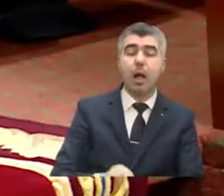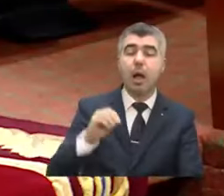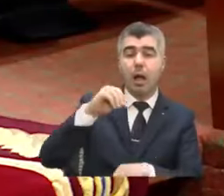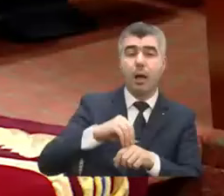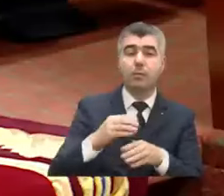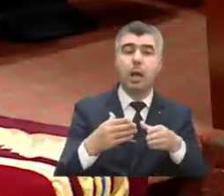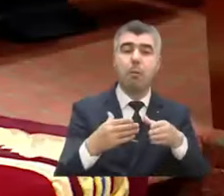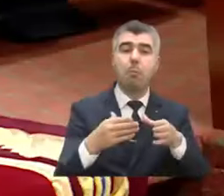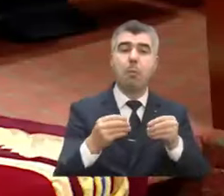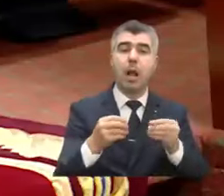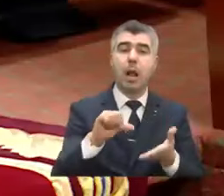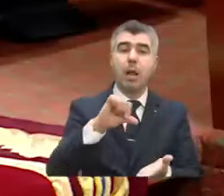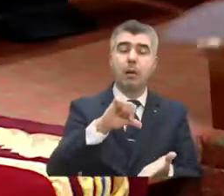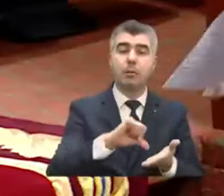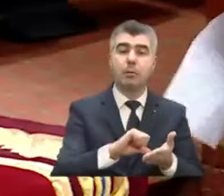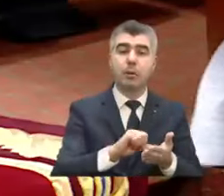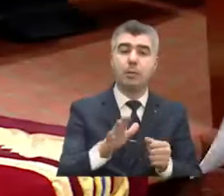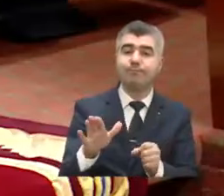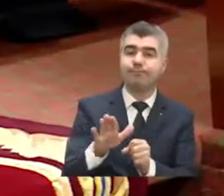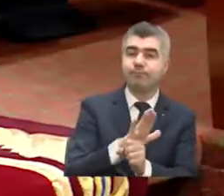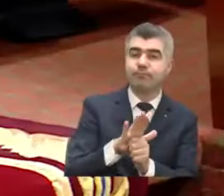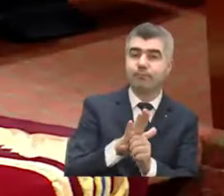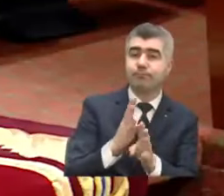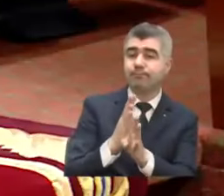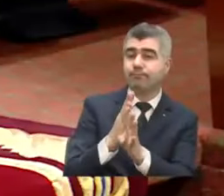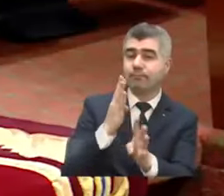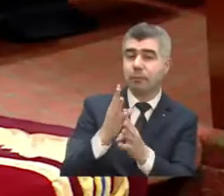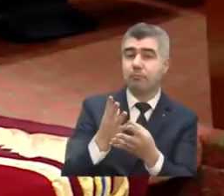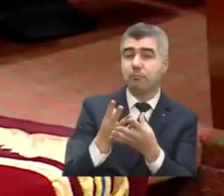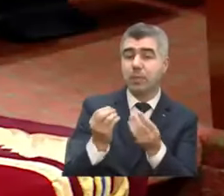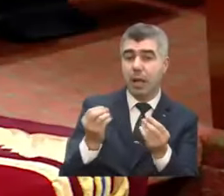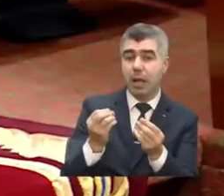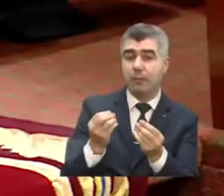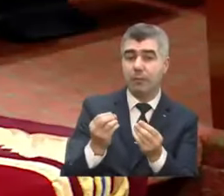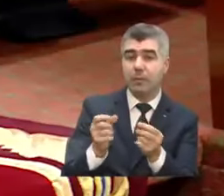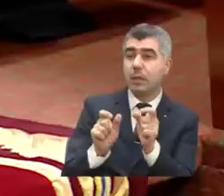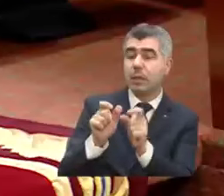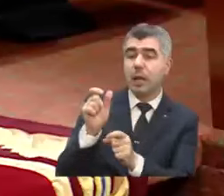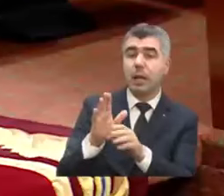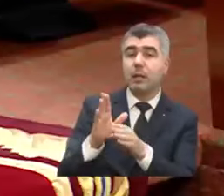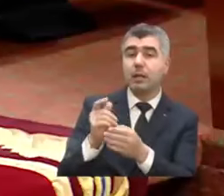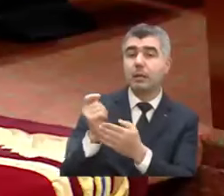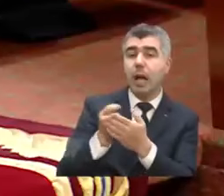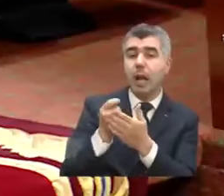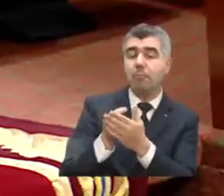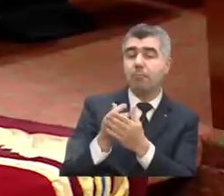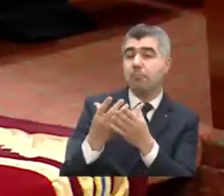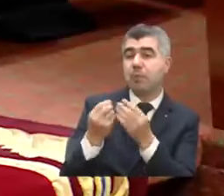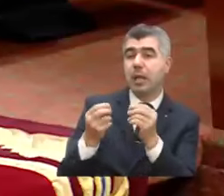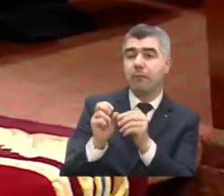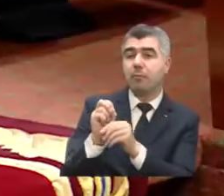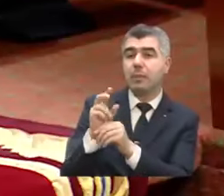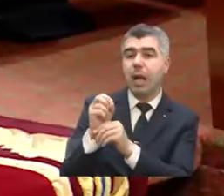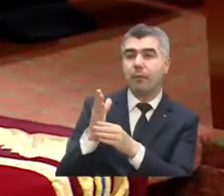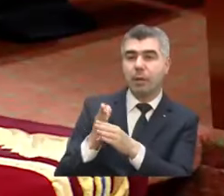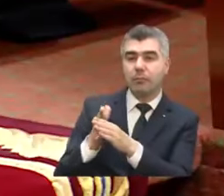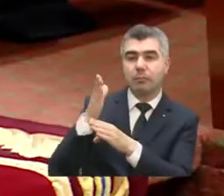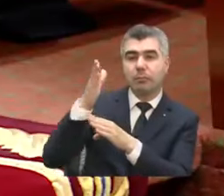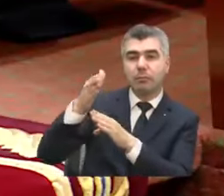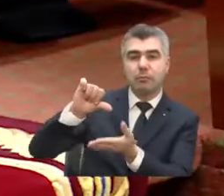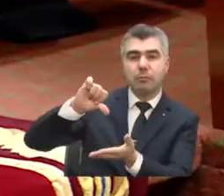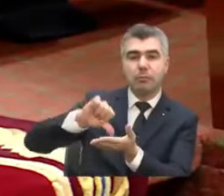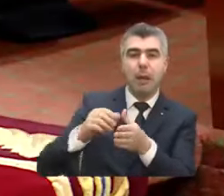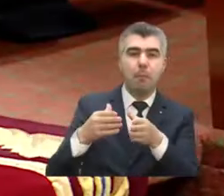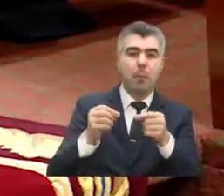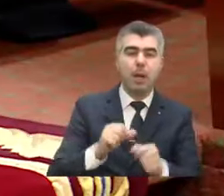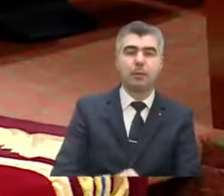مراكش الذي يشهد ازدحاما كثيرا نظرا للطلب الكبير على هذه الوجهة.